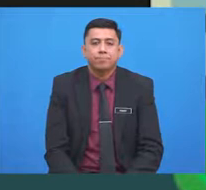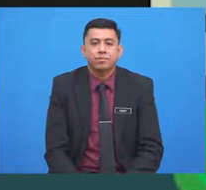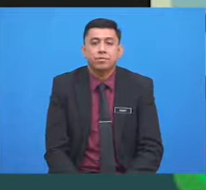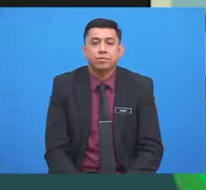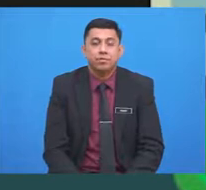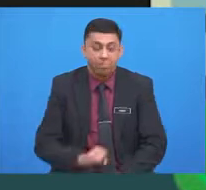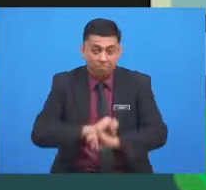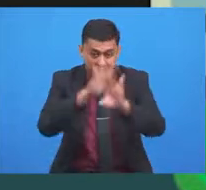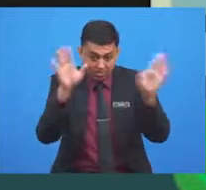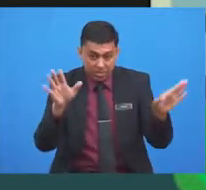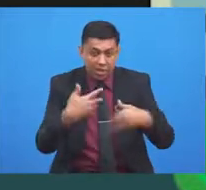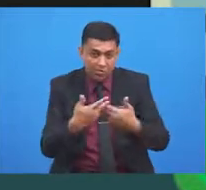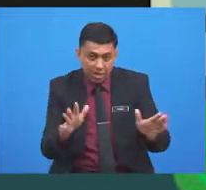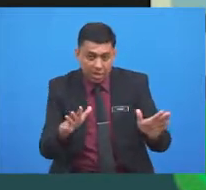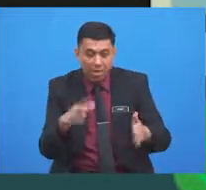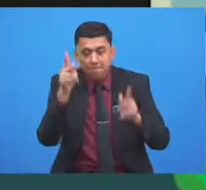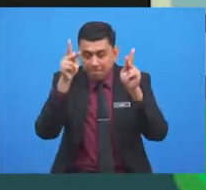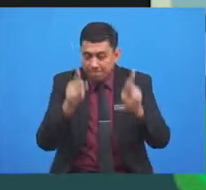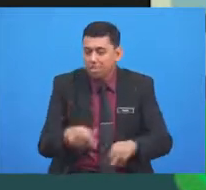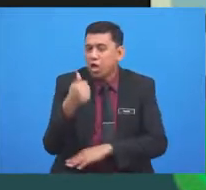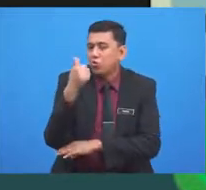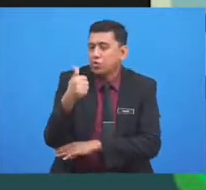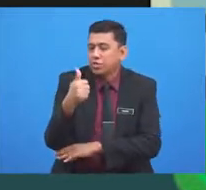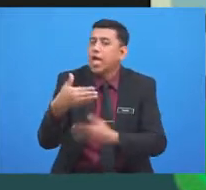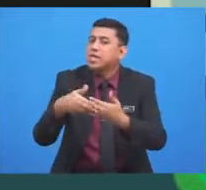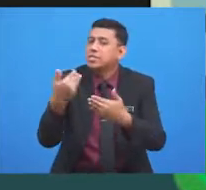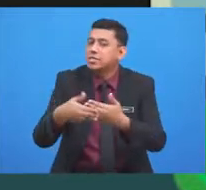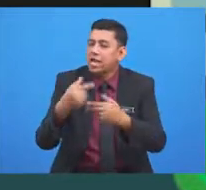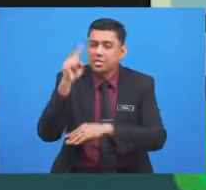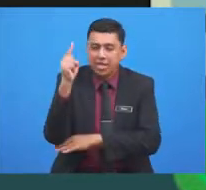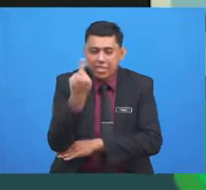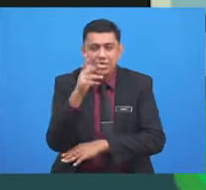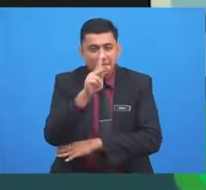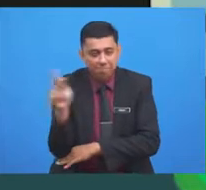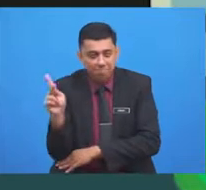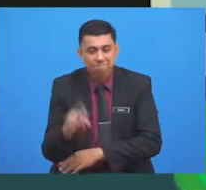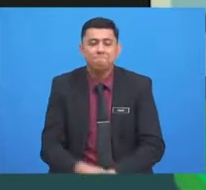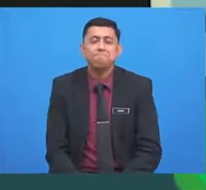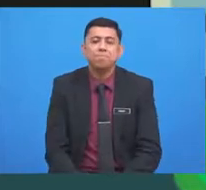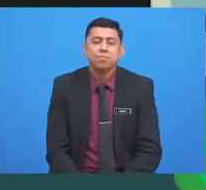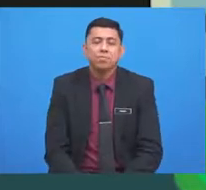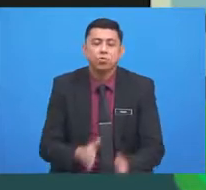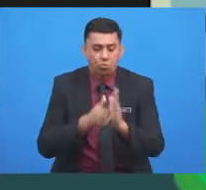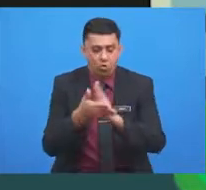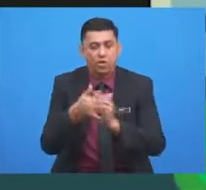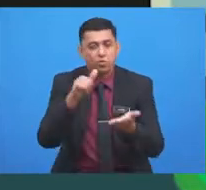Jelas setakat ini pelajar-pelajar? Bagus. Senang sahaja, bukan? Oleh